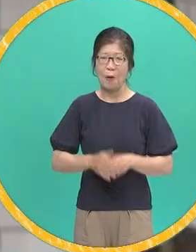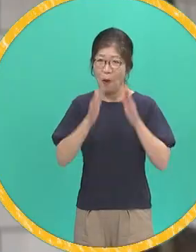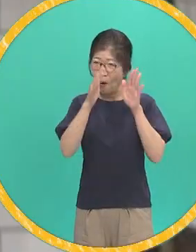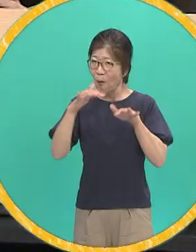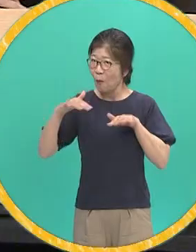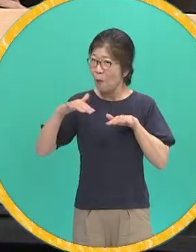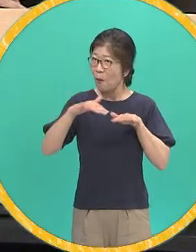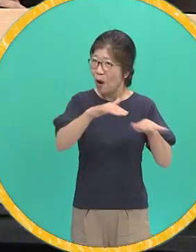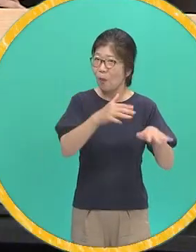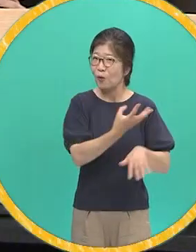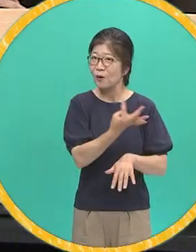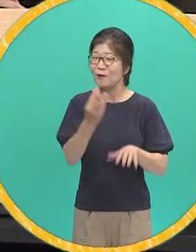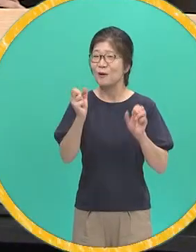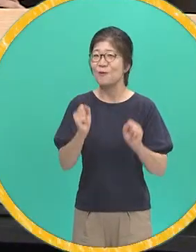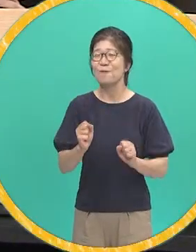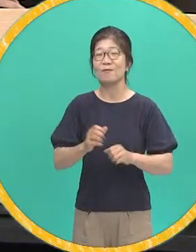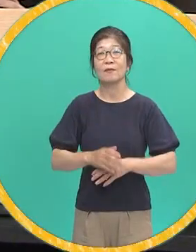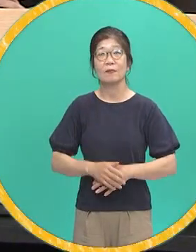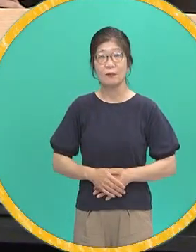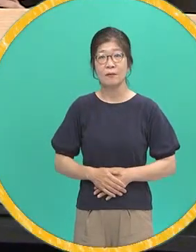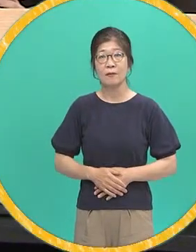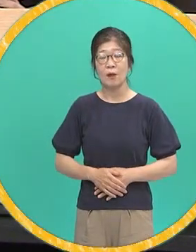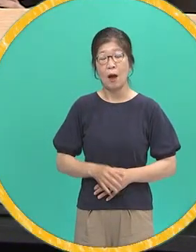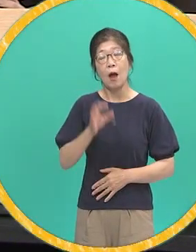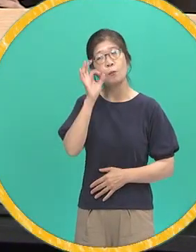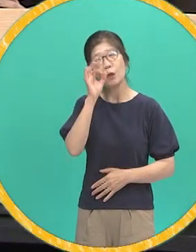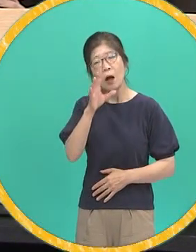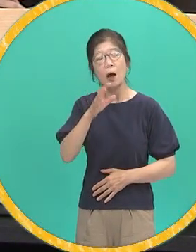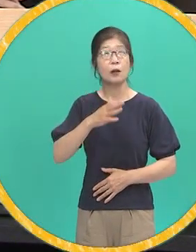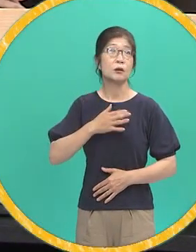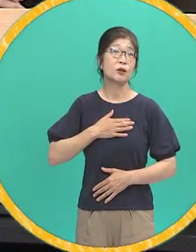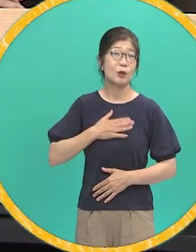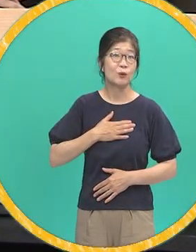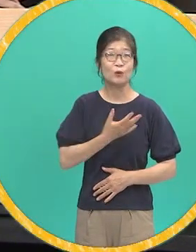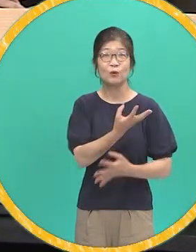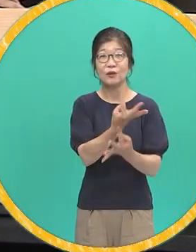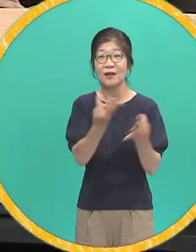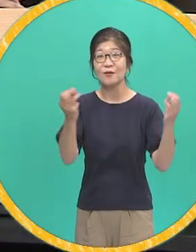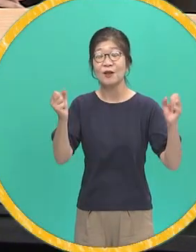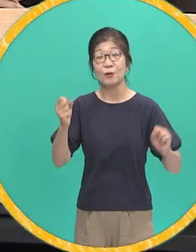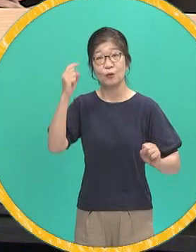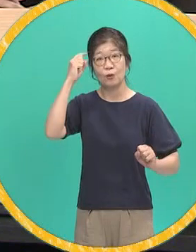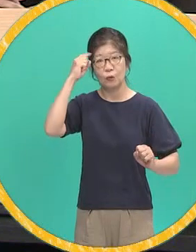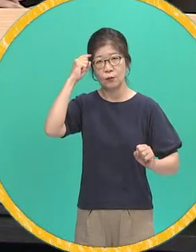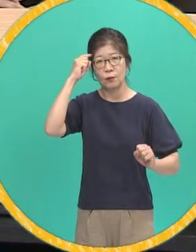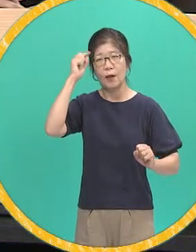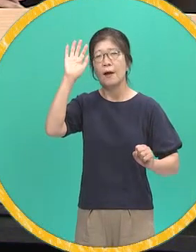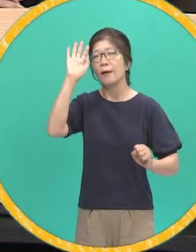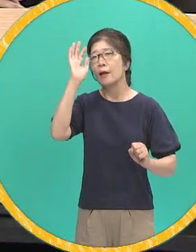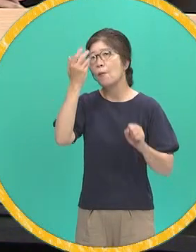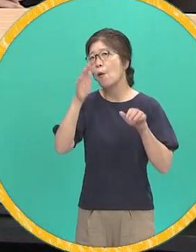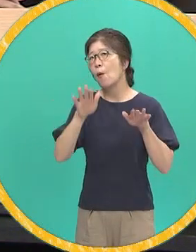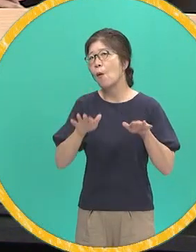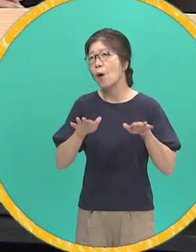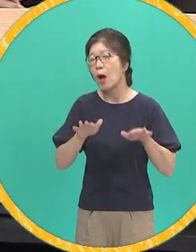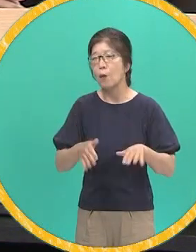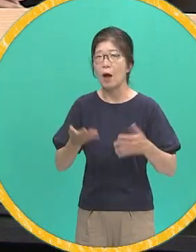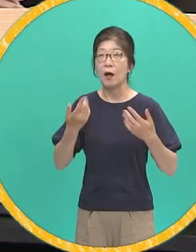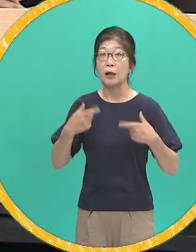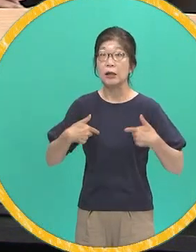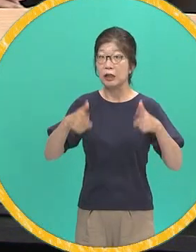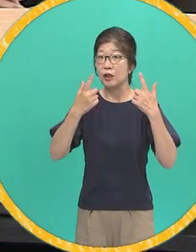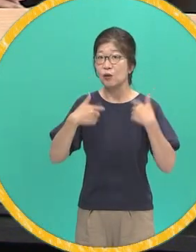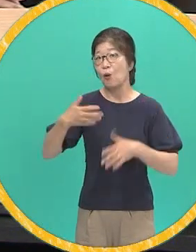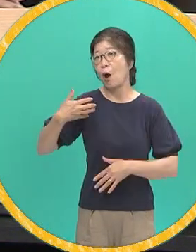いるんです実際ねこうイベントとかで見かけた方たくさんいらっしゃるかと思うんですけれどもただ今回はなかなか見られない姿を